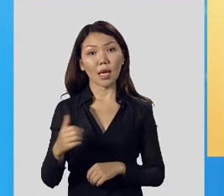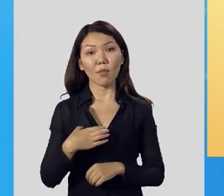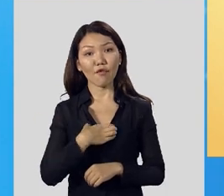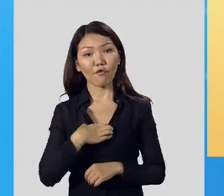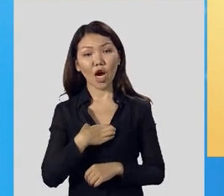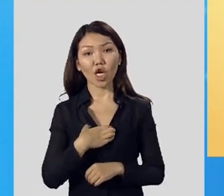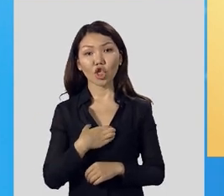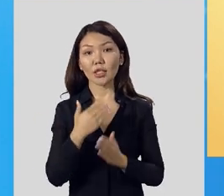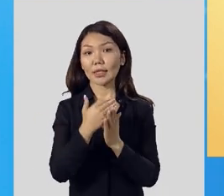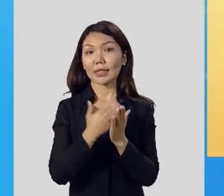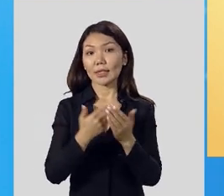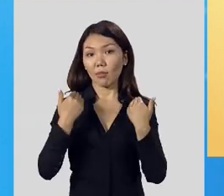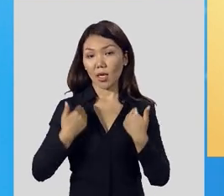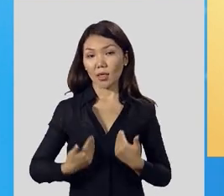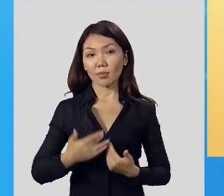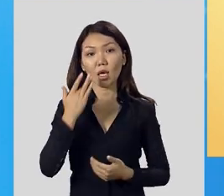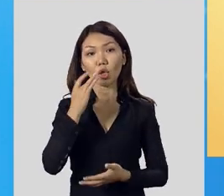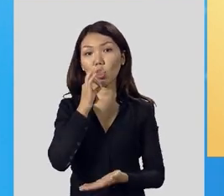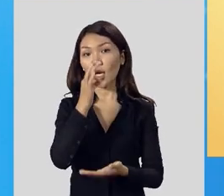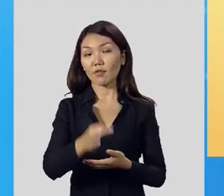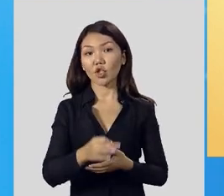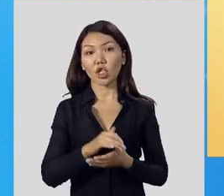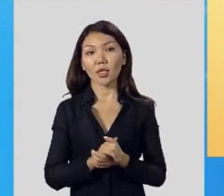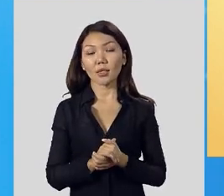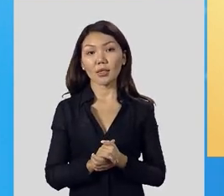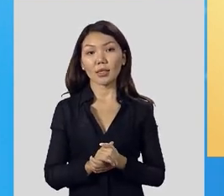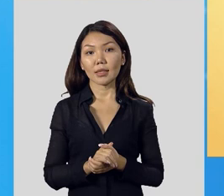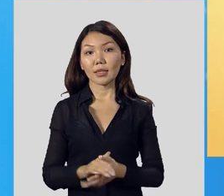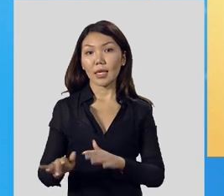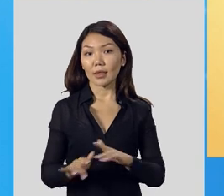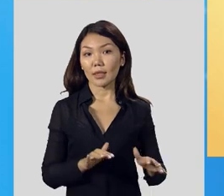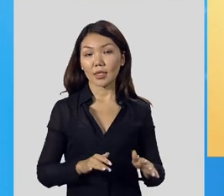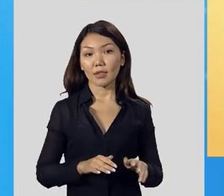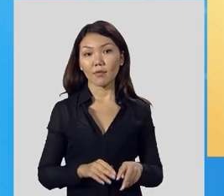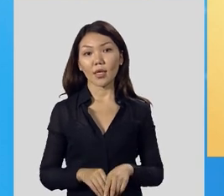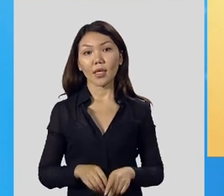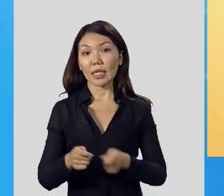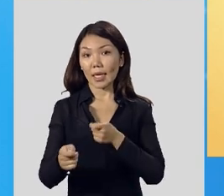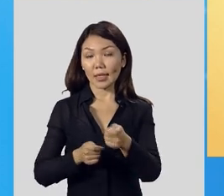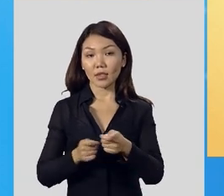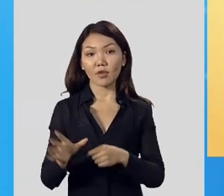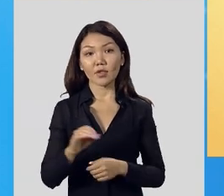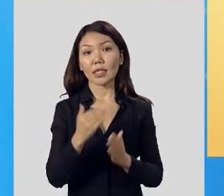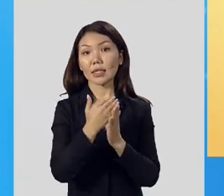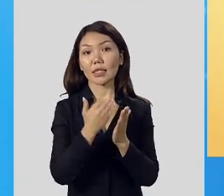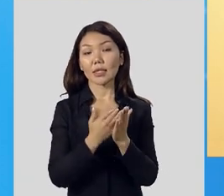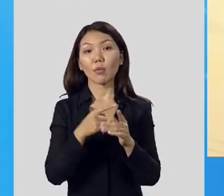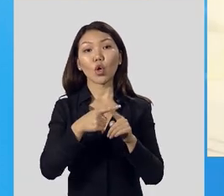организма, которая отвечает за действие и координацию всех систем и